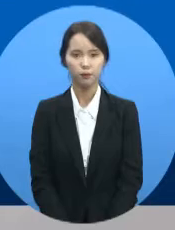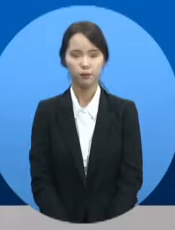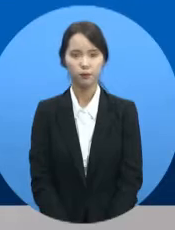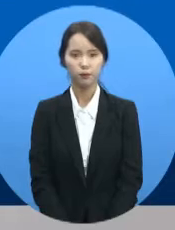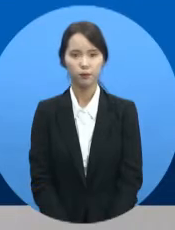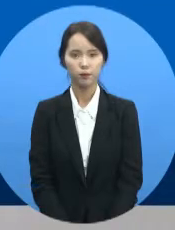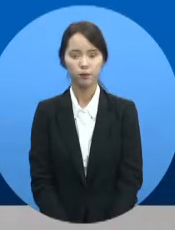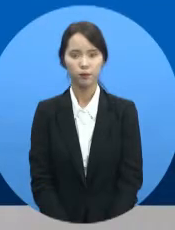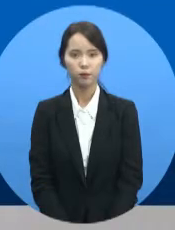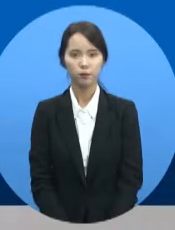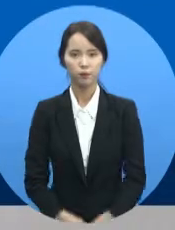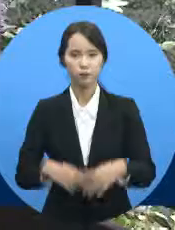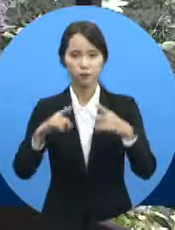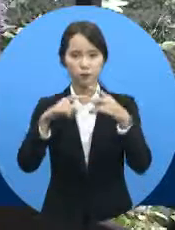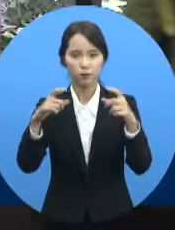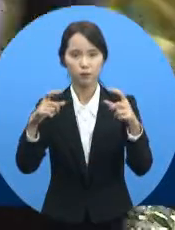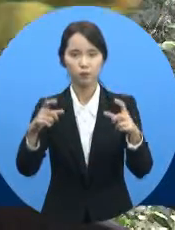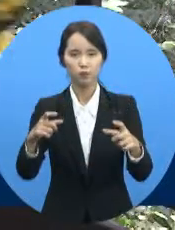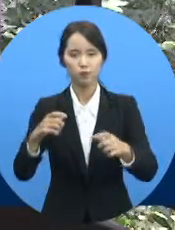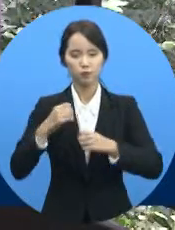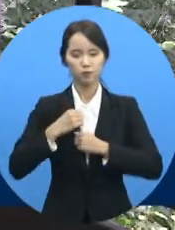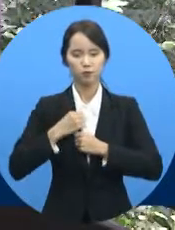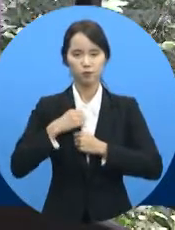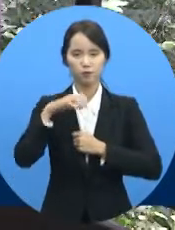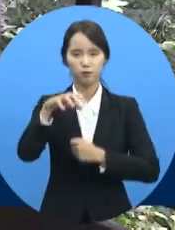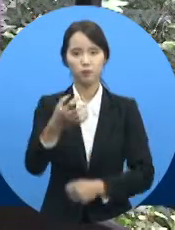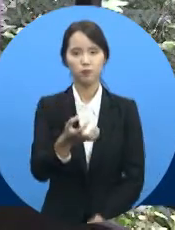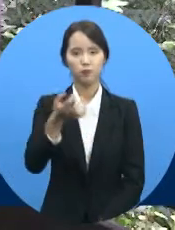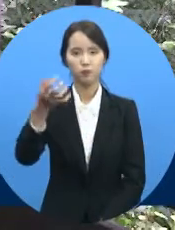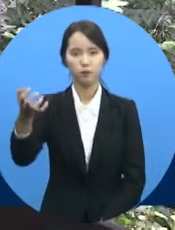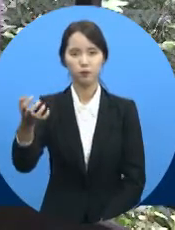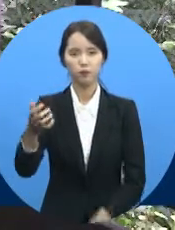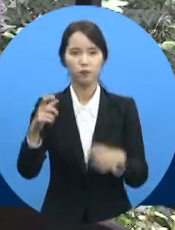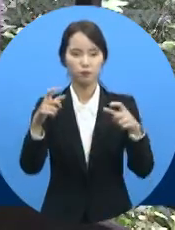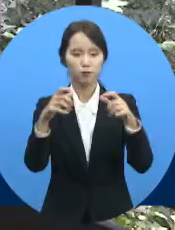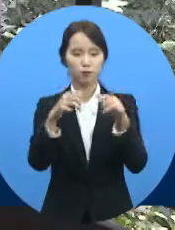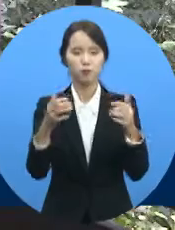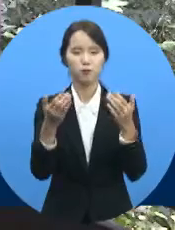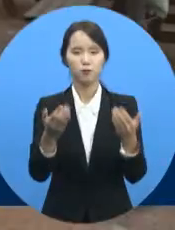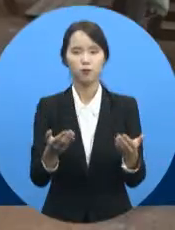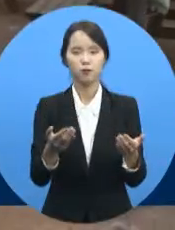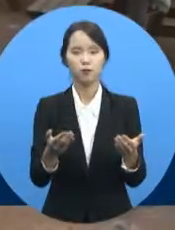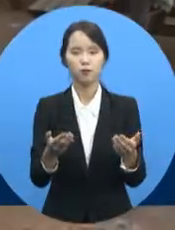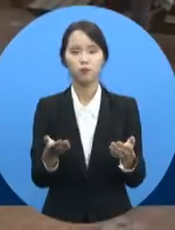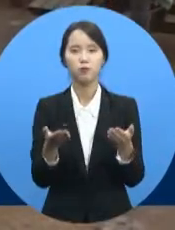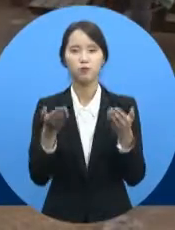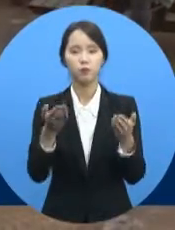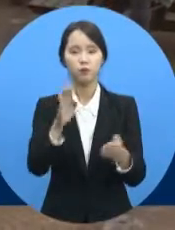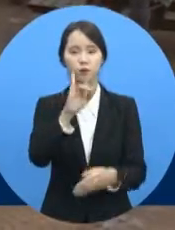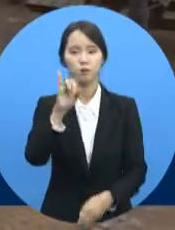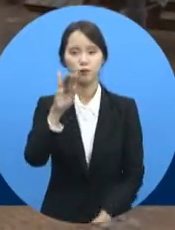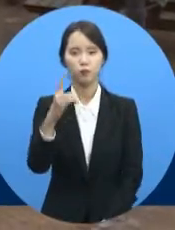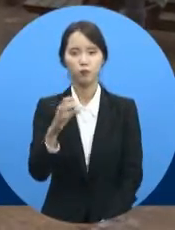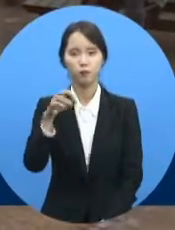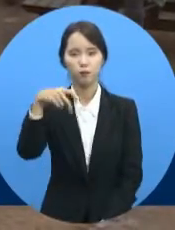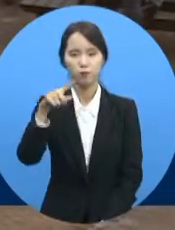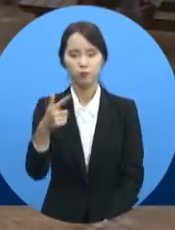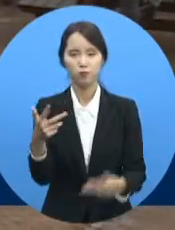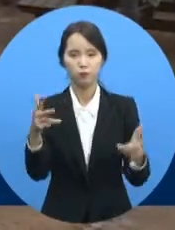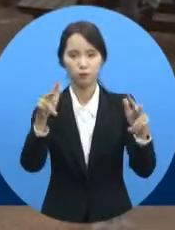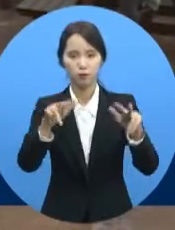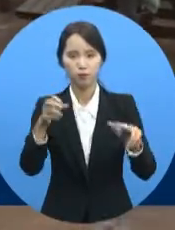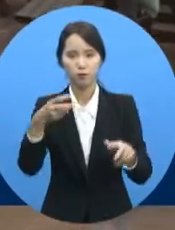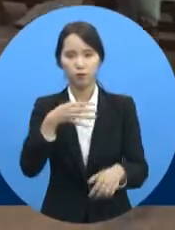한국공예디자인문화진흥원장상을 수상했습니다. 동대문구는 군부대 이전으로 구민들에게 휴식공간으로 탈바꿈한 배봉산